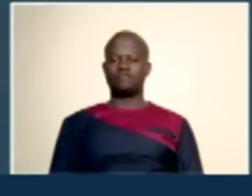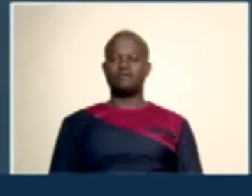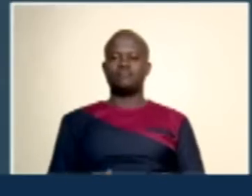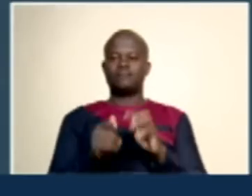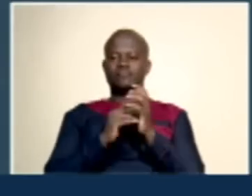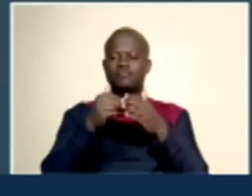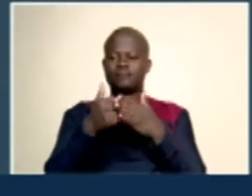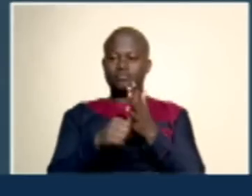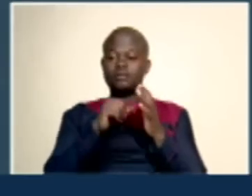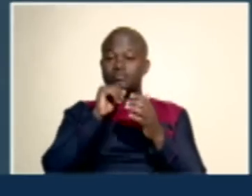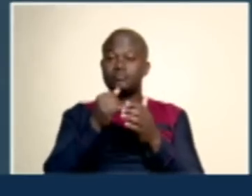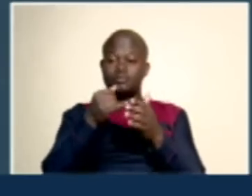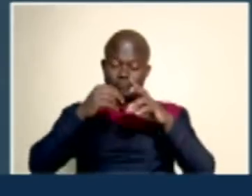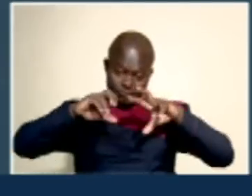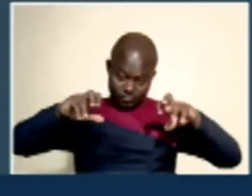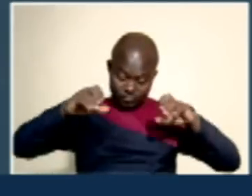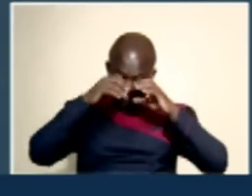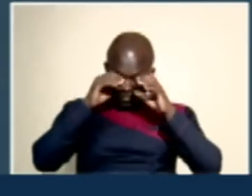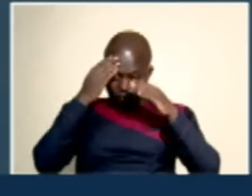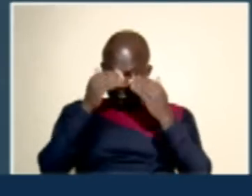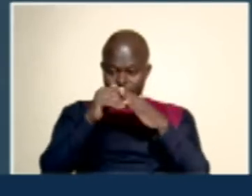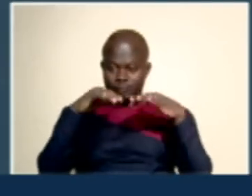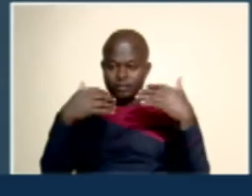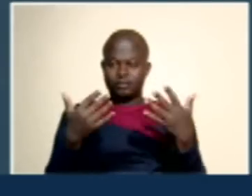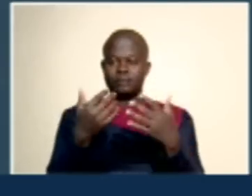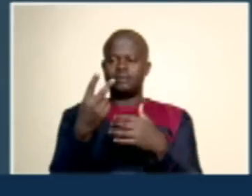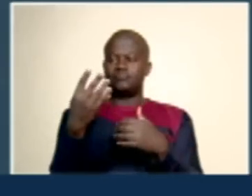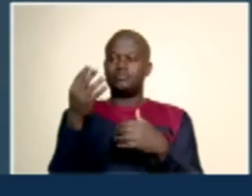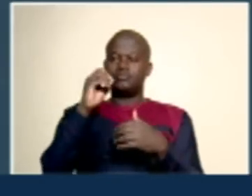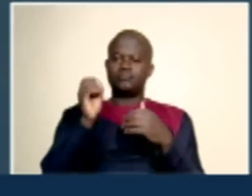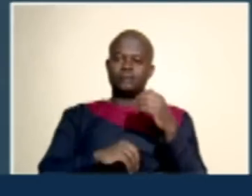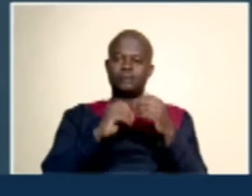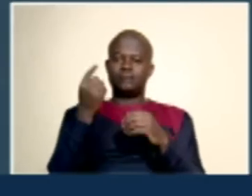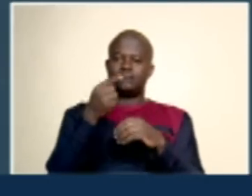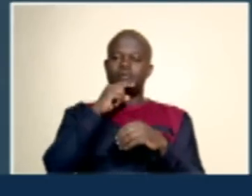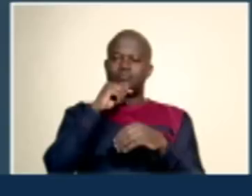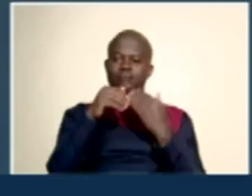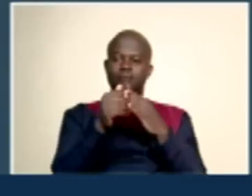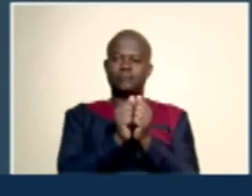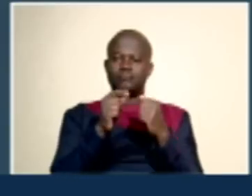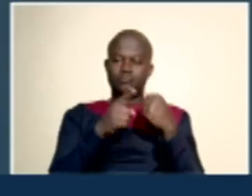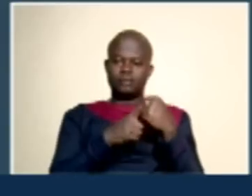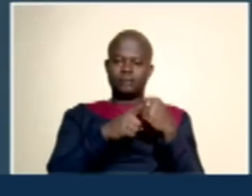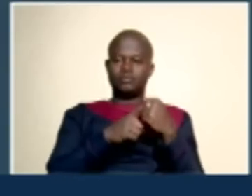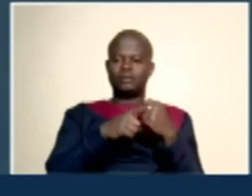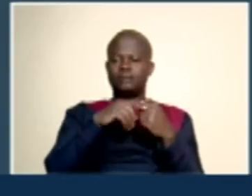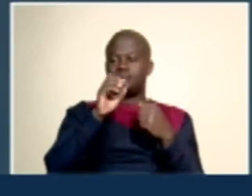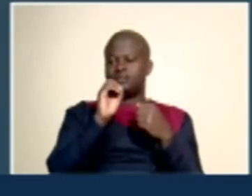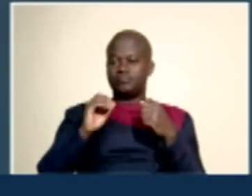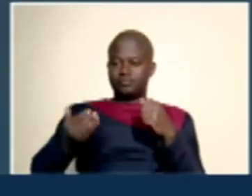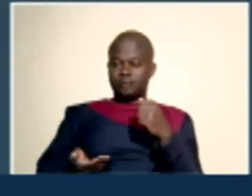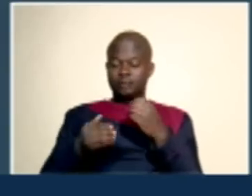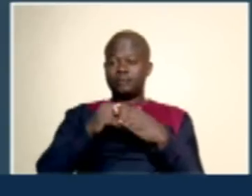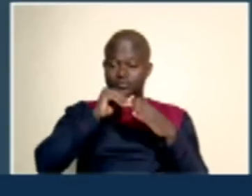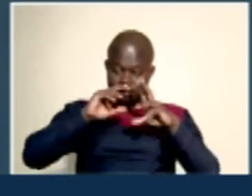haracyari ikibazo cyo kutipimisha ngo abantu bamenye uko bahagaze abo 24% gusa by'abagabo na 16% by'abagore